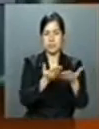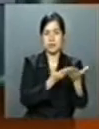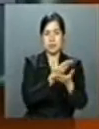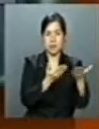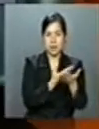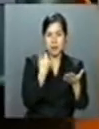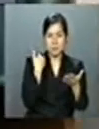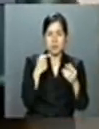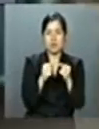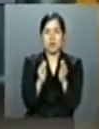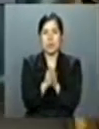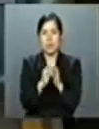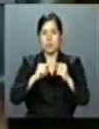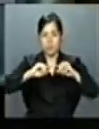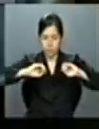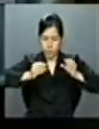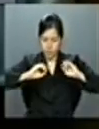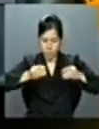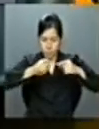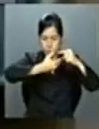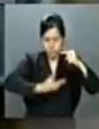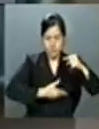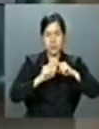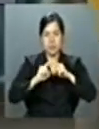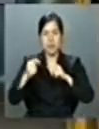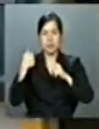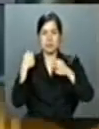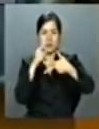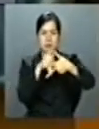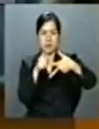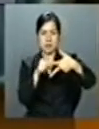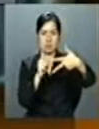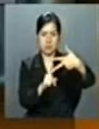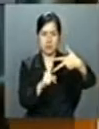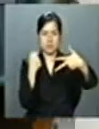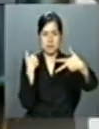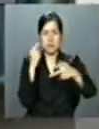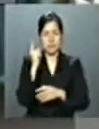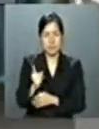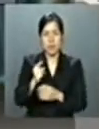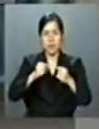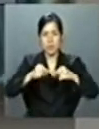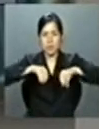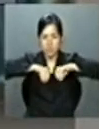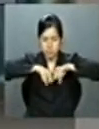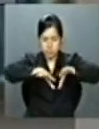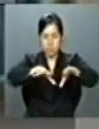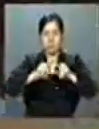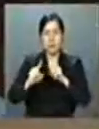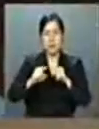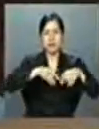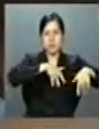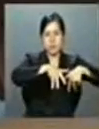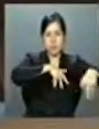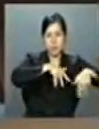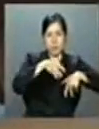านีวิทยุออกเป็น3รูปแบบตามที่กสทช.กำหนดโดยมีเงื่อนไขต้องจัดสรรคลื่นให้วิทยุประเภทชุมชนร้อยละ20